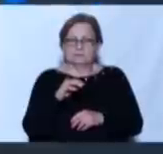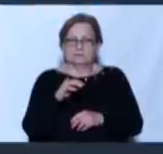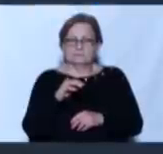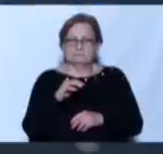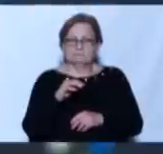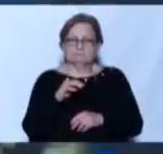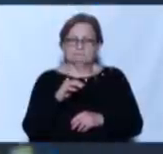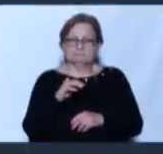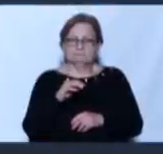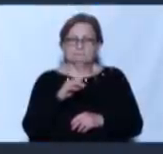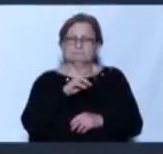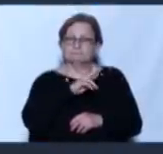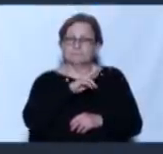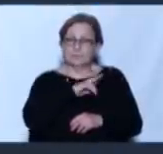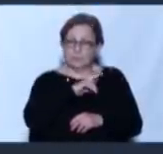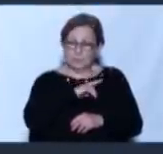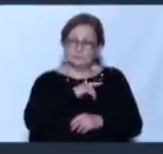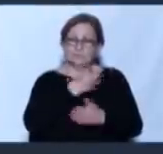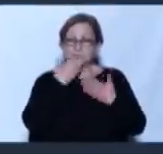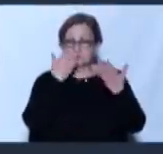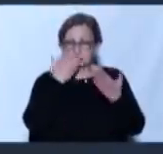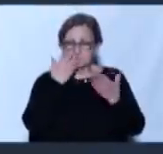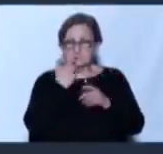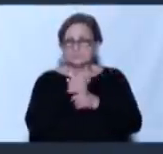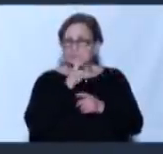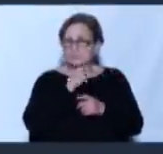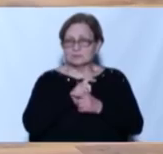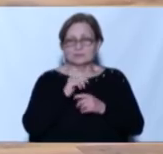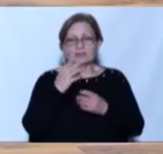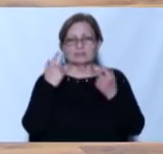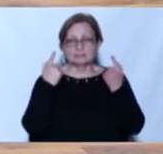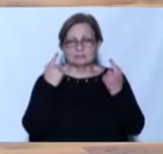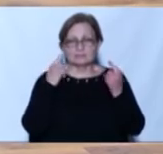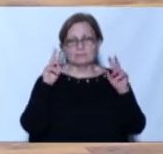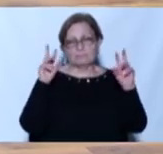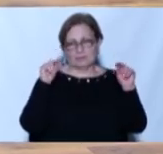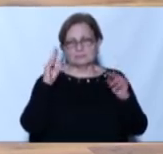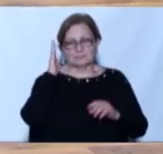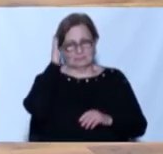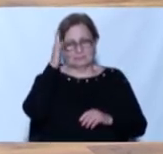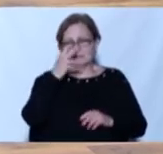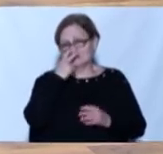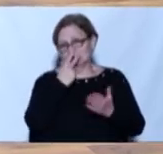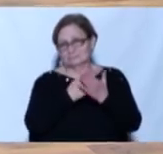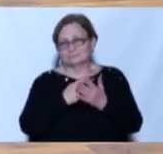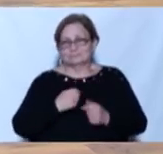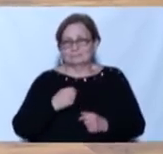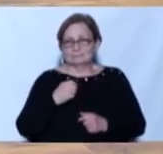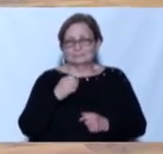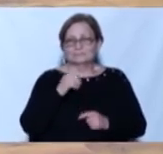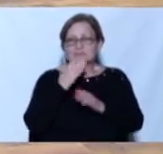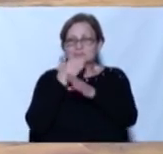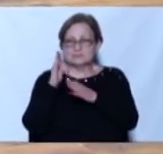ლიტერატურასთან ესე ვთქვათ უყვარს ესე გათამაშება და კითხვა, დიდი ბედნიერება ელოდება და შეიძლება ცალკეულ